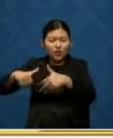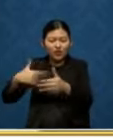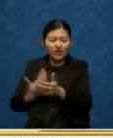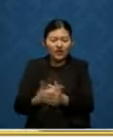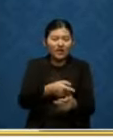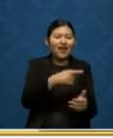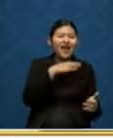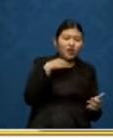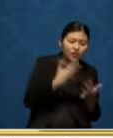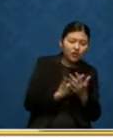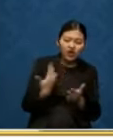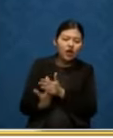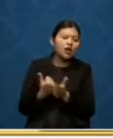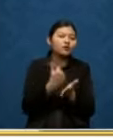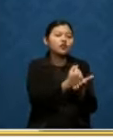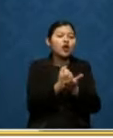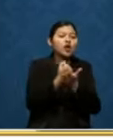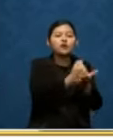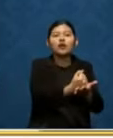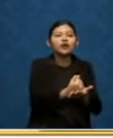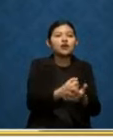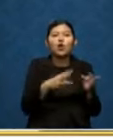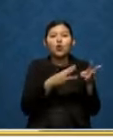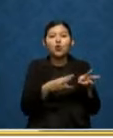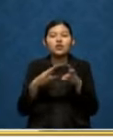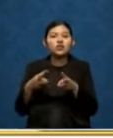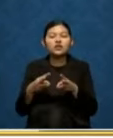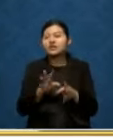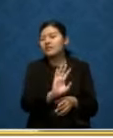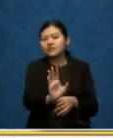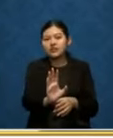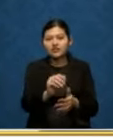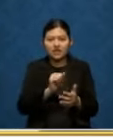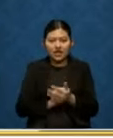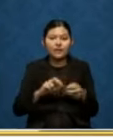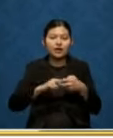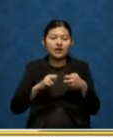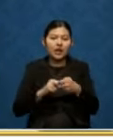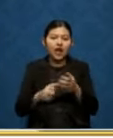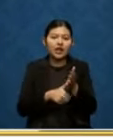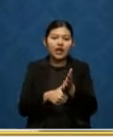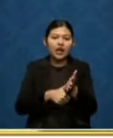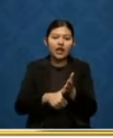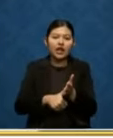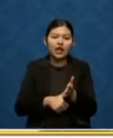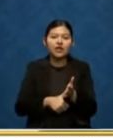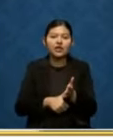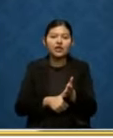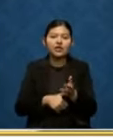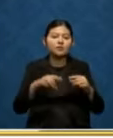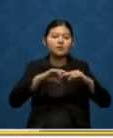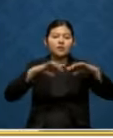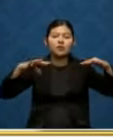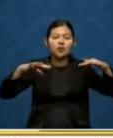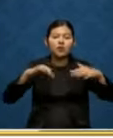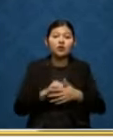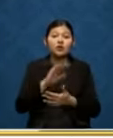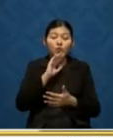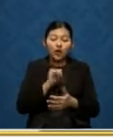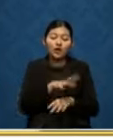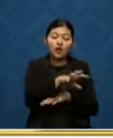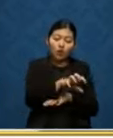อย่างนี้มันถือว่ามันไม่ใช้มืออาชีพในเรื่องของการแก้ปัญหาเพราะฉะนั้นการเลี้ยงกุ้งเนี่ยครับหรือว่าเลี้ยงอย่าง